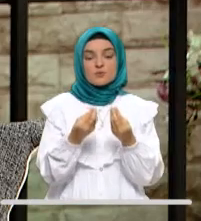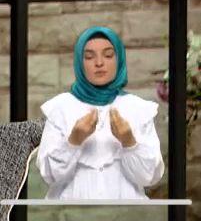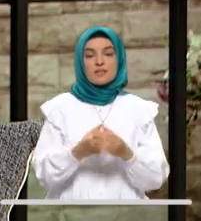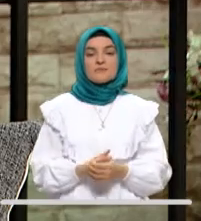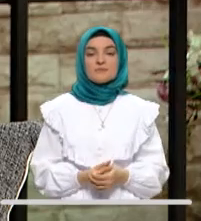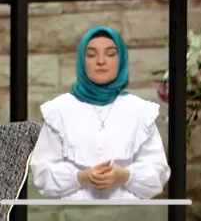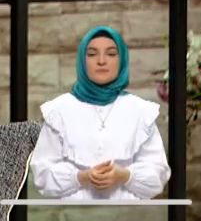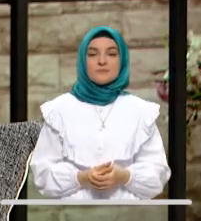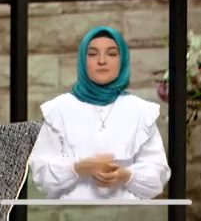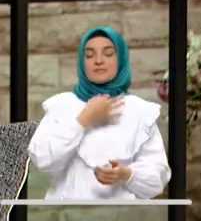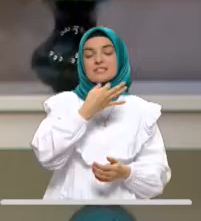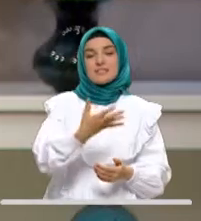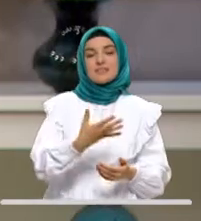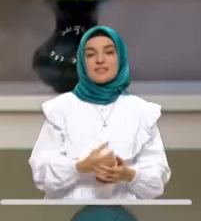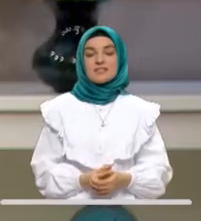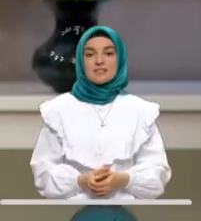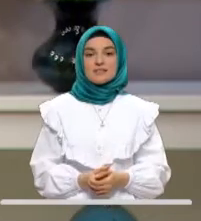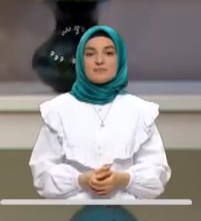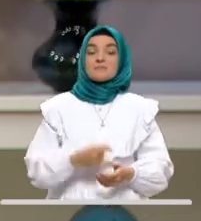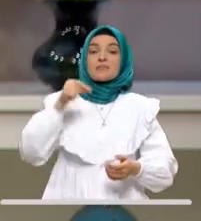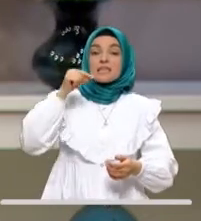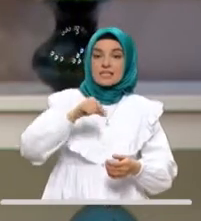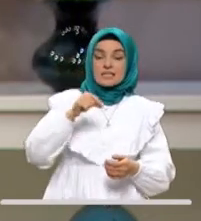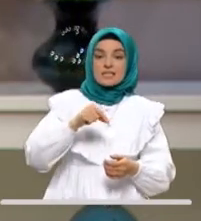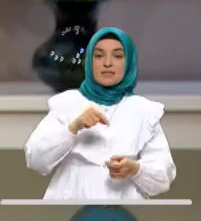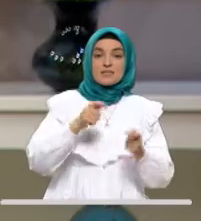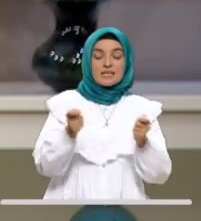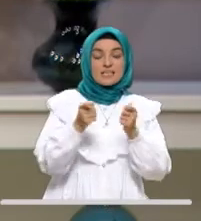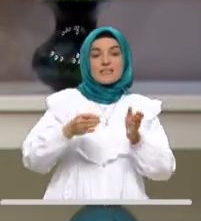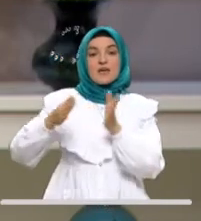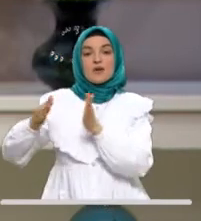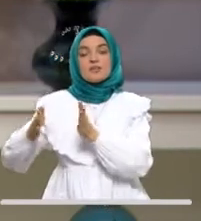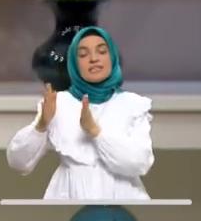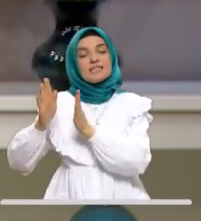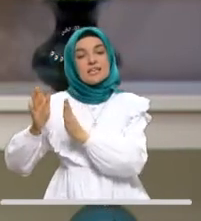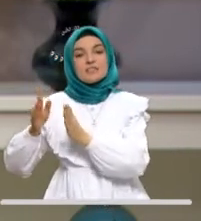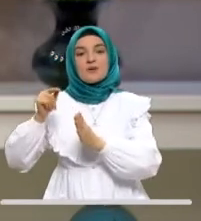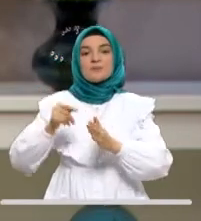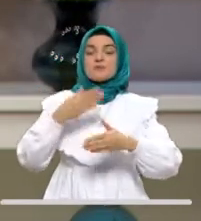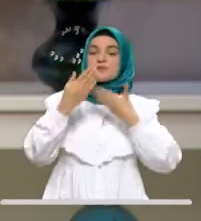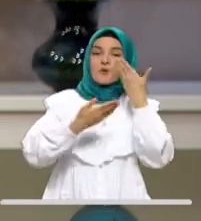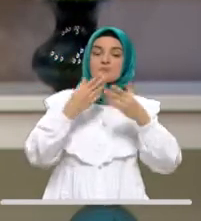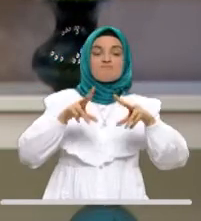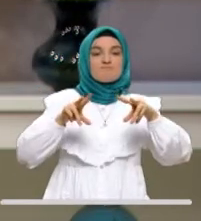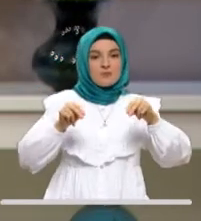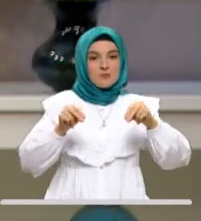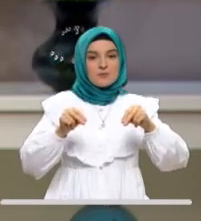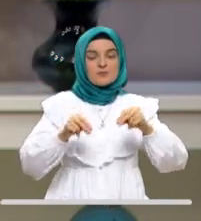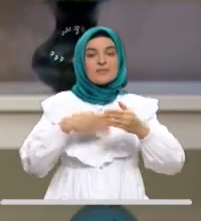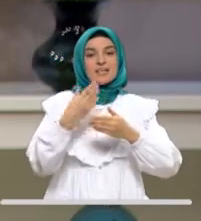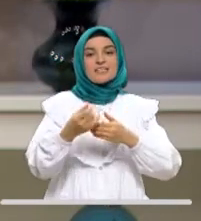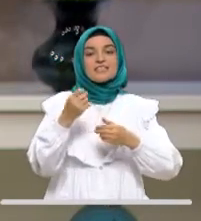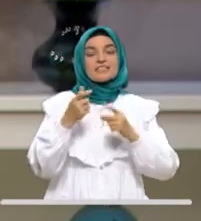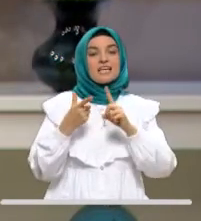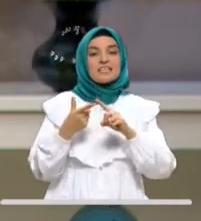olun, teşekkür ederim. Çok sağ olun. Evet efendim, şimdi muhtelif işler köşemize geçiyoruz. Bu sohbetimizi tamamladık. Ardından ikinci